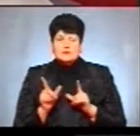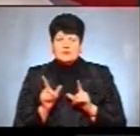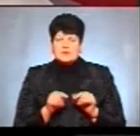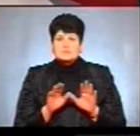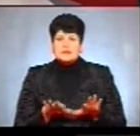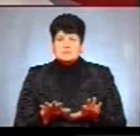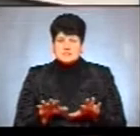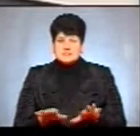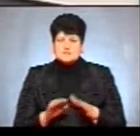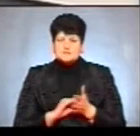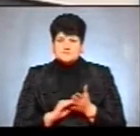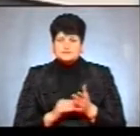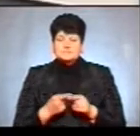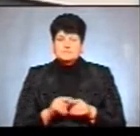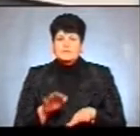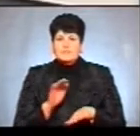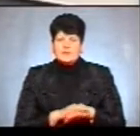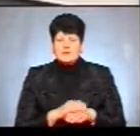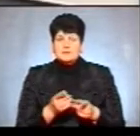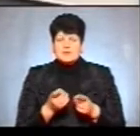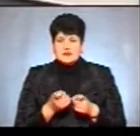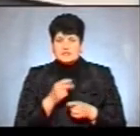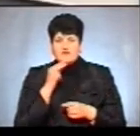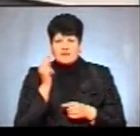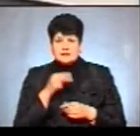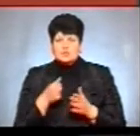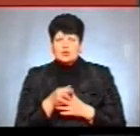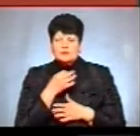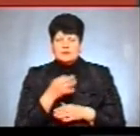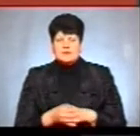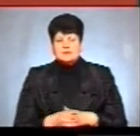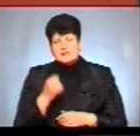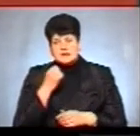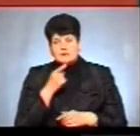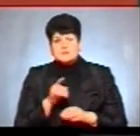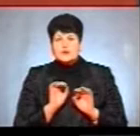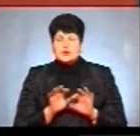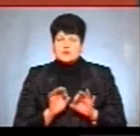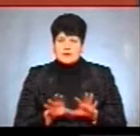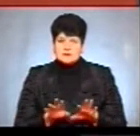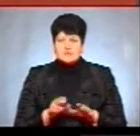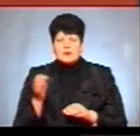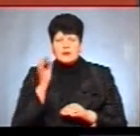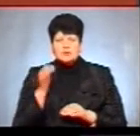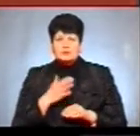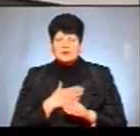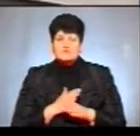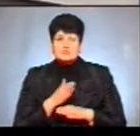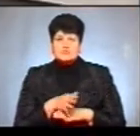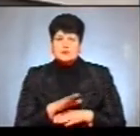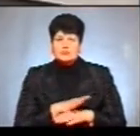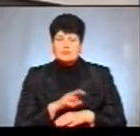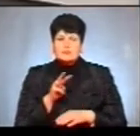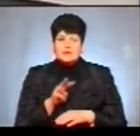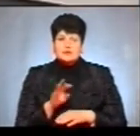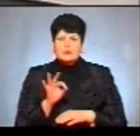місце, зафіксуємо цей факт і притягнемо винних до відповідальності. Дуже дякую вам за роз'яснення. Нагадую, що у нас в гостях був